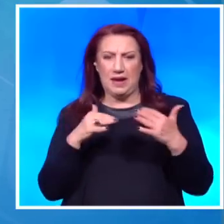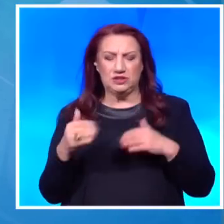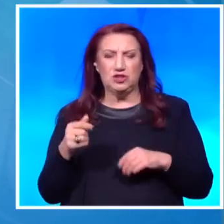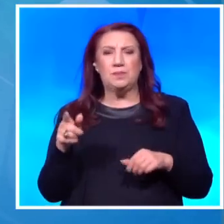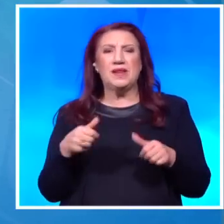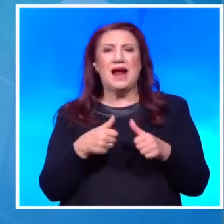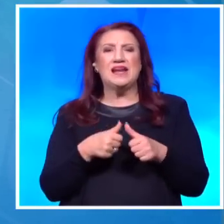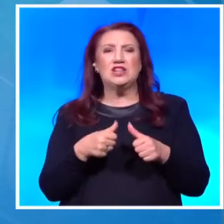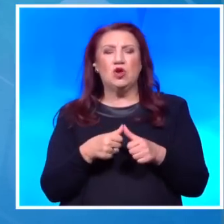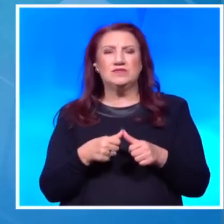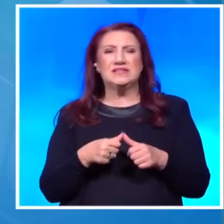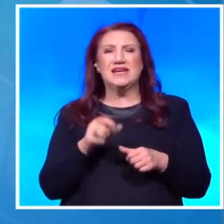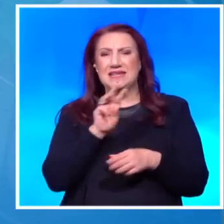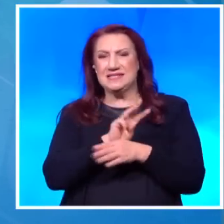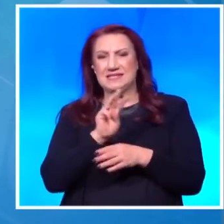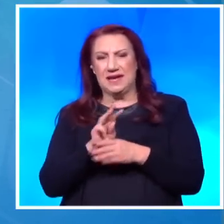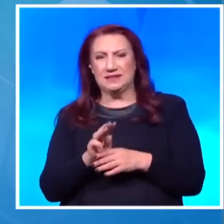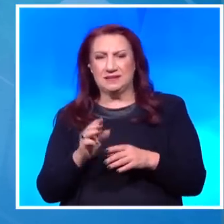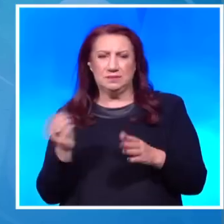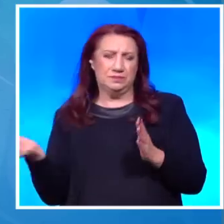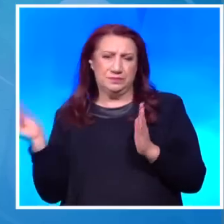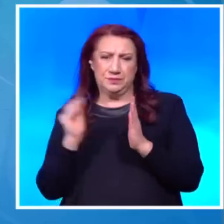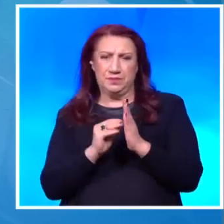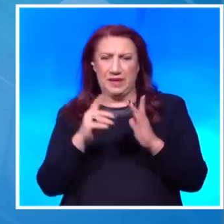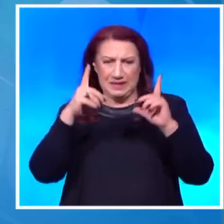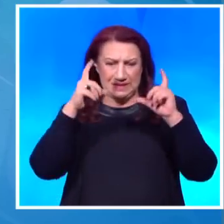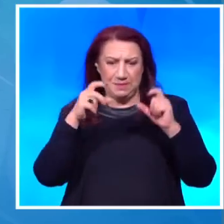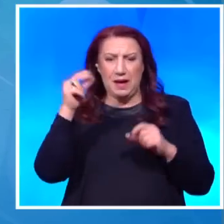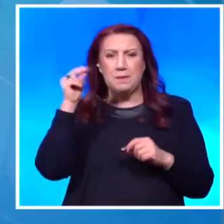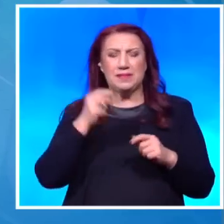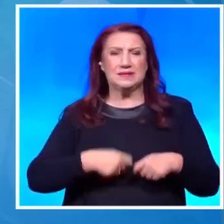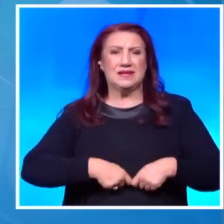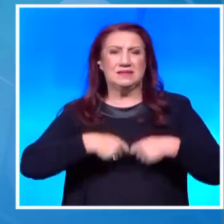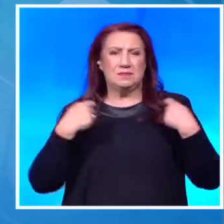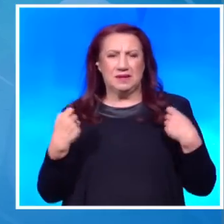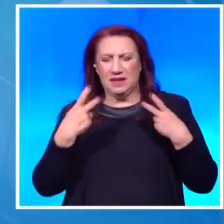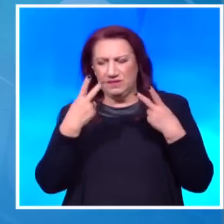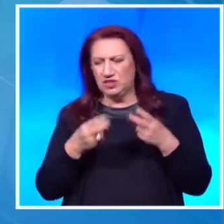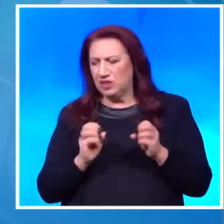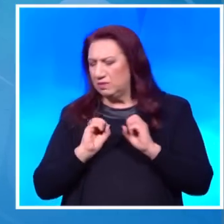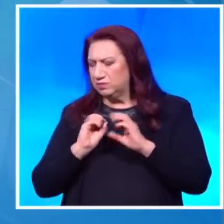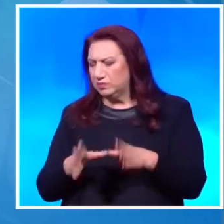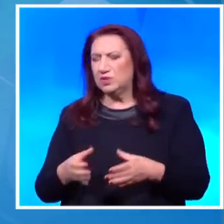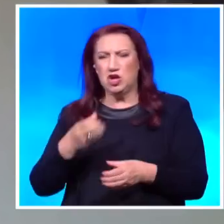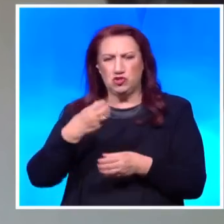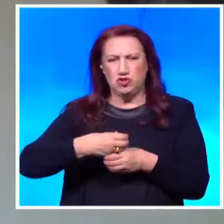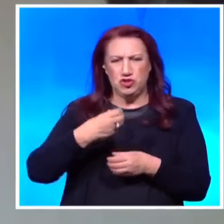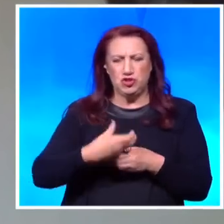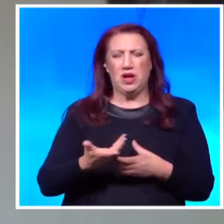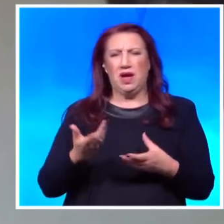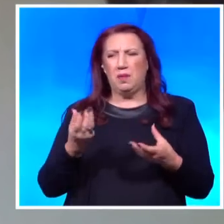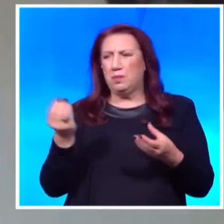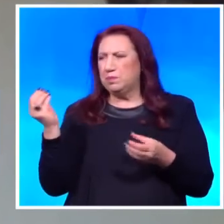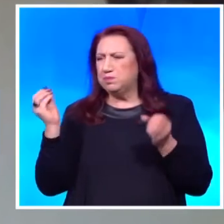минути публикува снимка на българската съблекалня, на която се виждат оставени отпадъци от футболисти и членове на щаба ни.